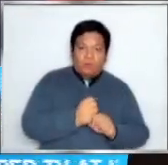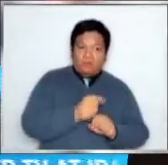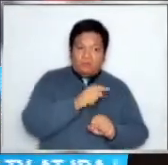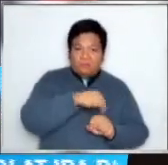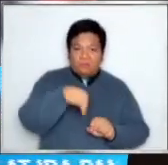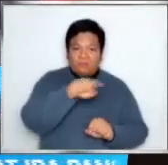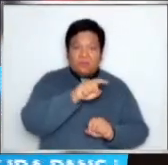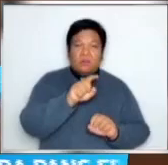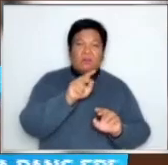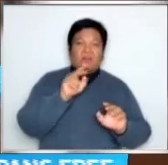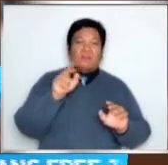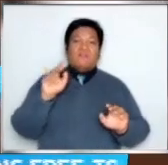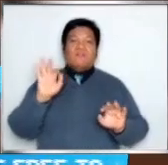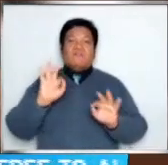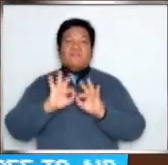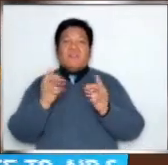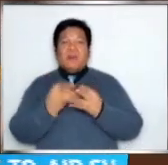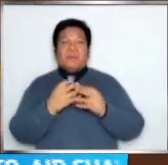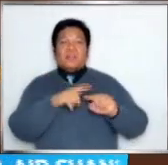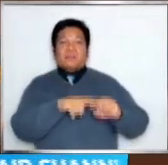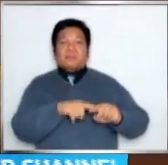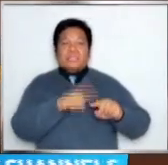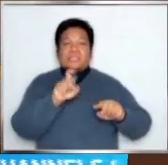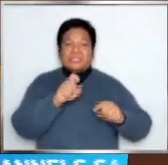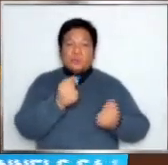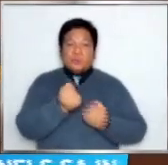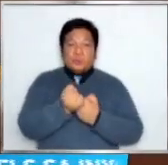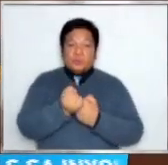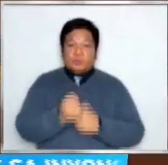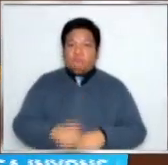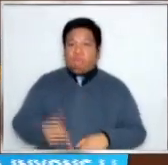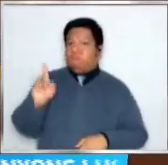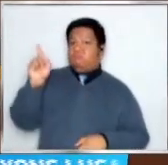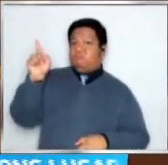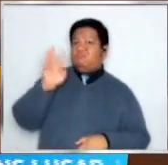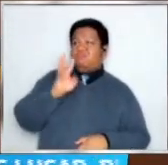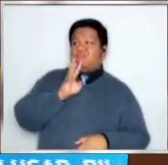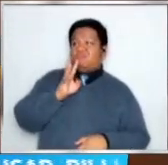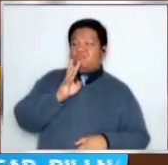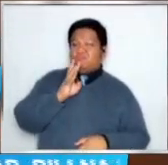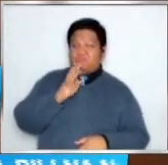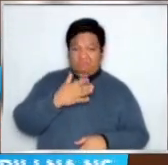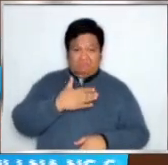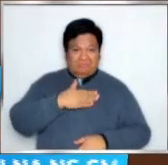kani-kanilang pamilya. Yung anak ko kasi nagkasakit, nagsabay-sabay po lahat eh.